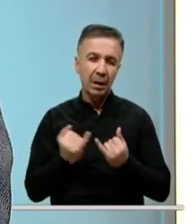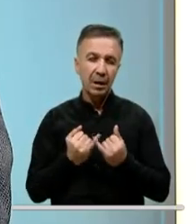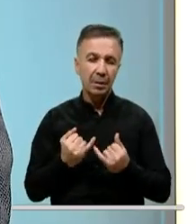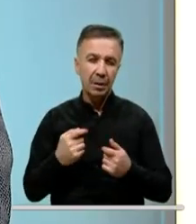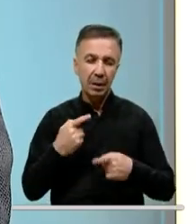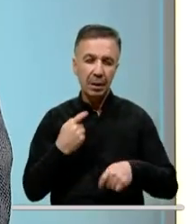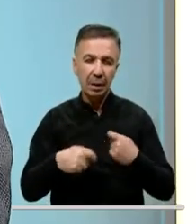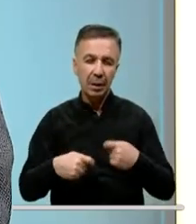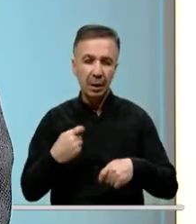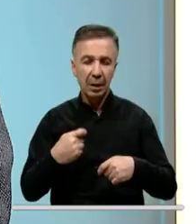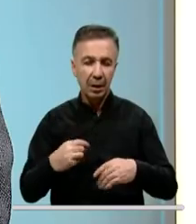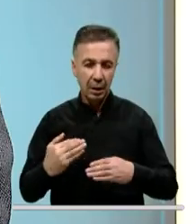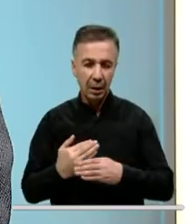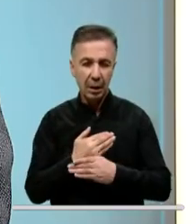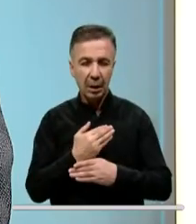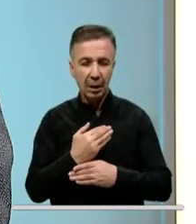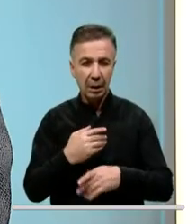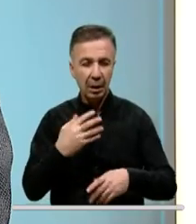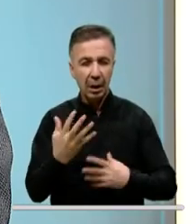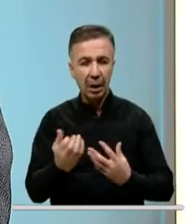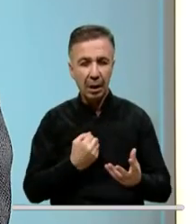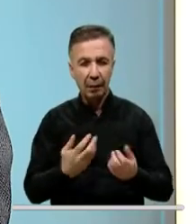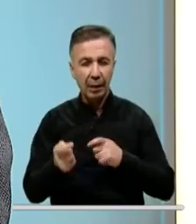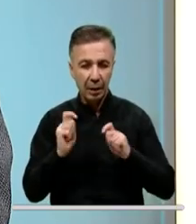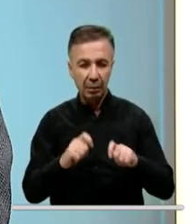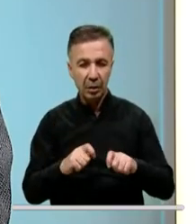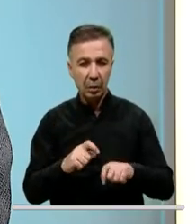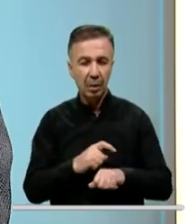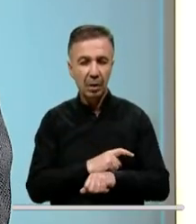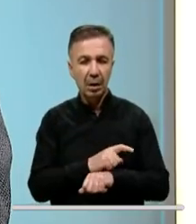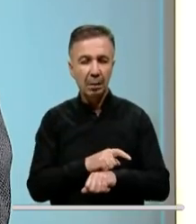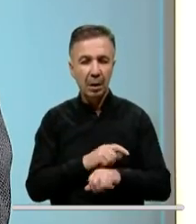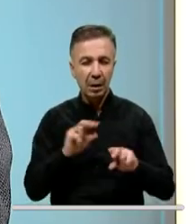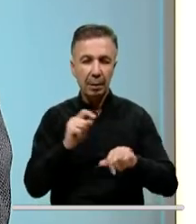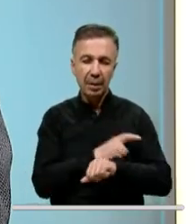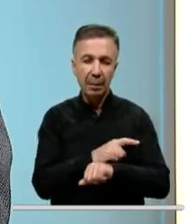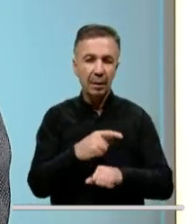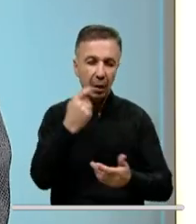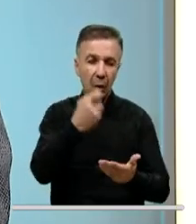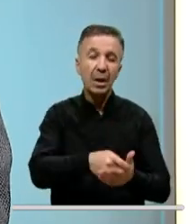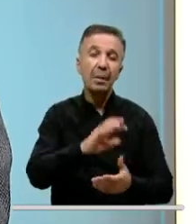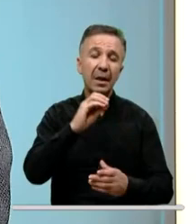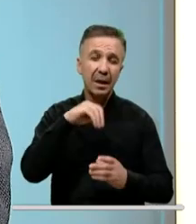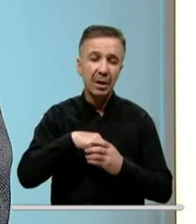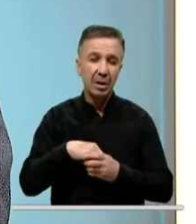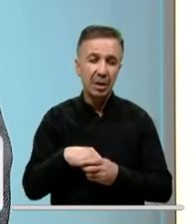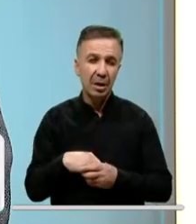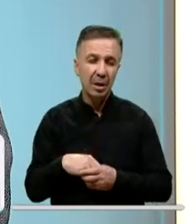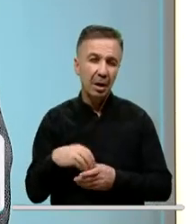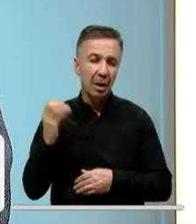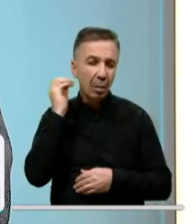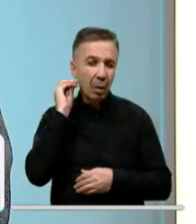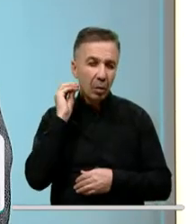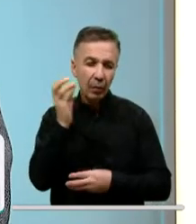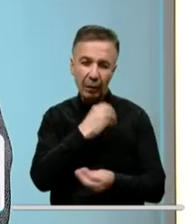alışveriş yapmıştır. Ve onu vaktinde ödeyemediği için bir takım sıkıntılara girmiştir. Bir